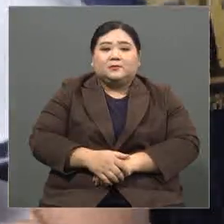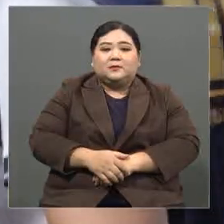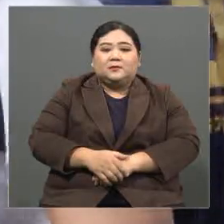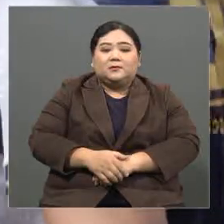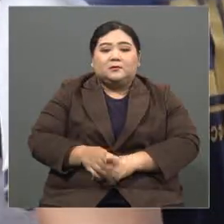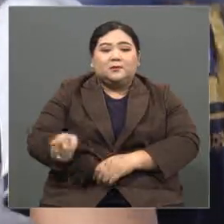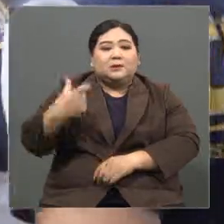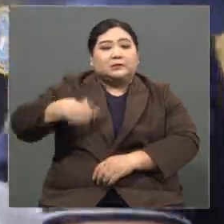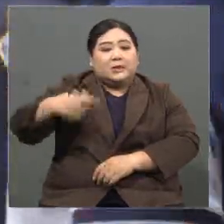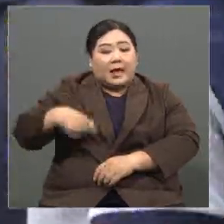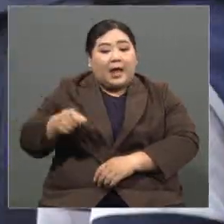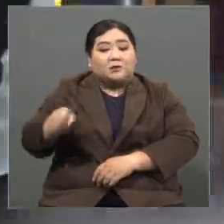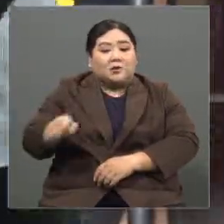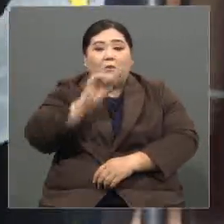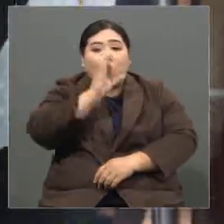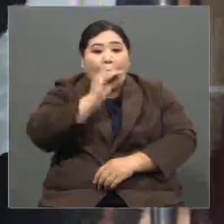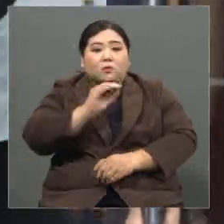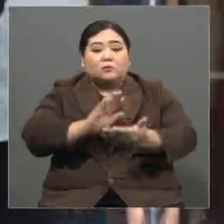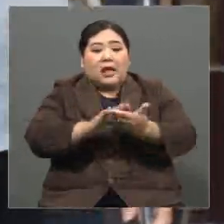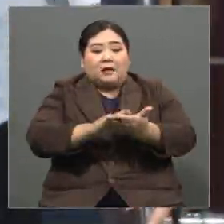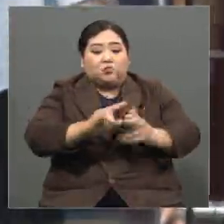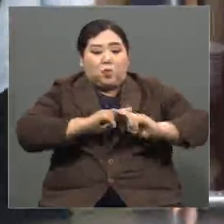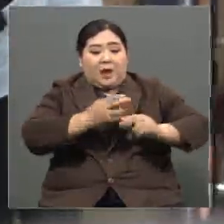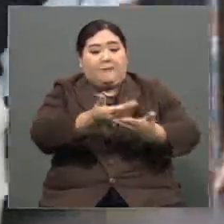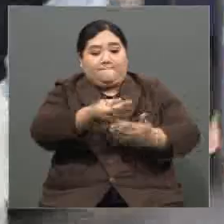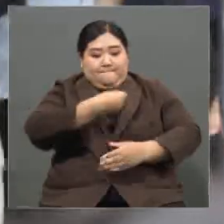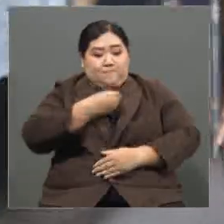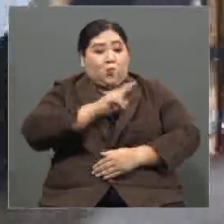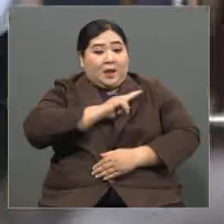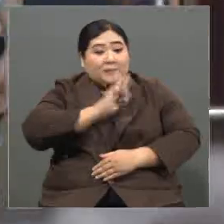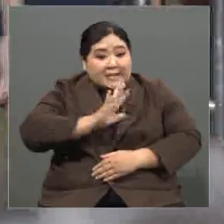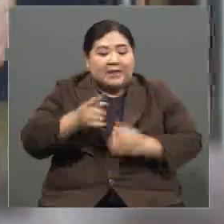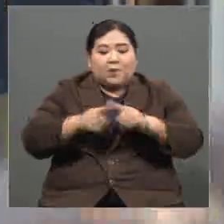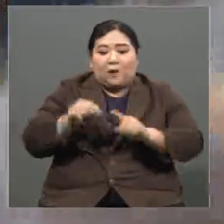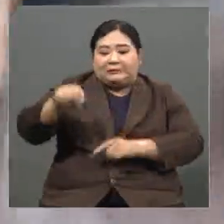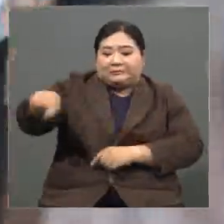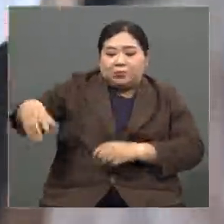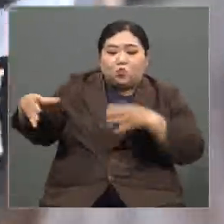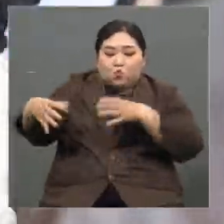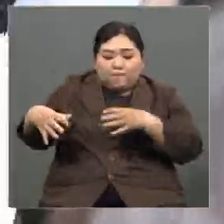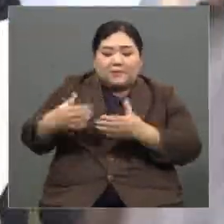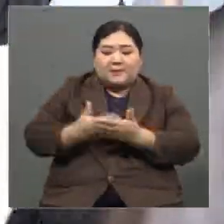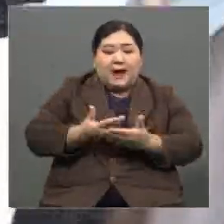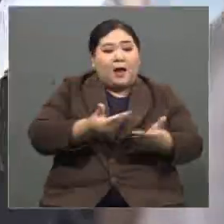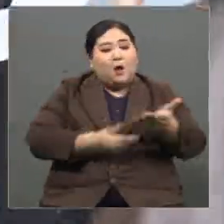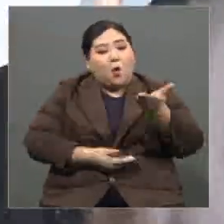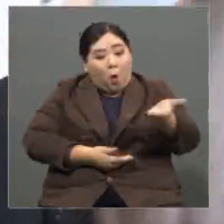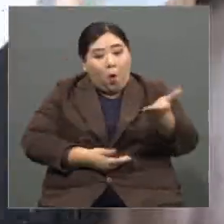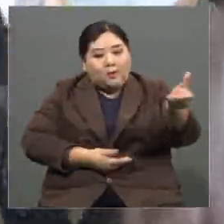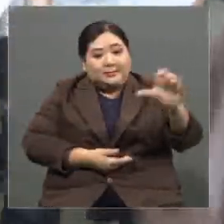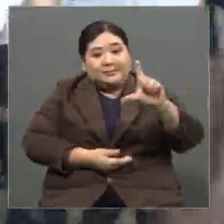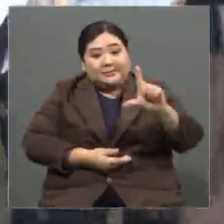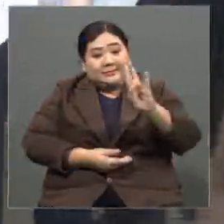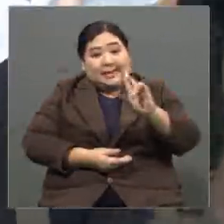เขาบอกว่าเขาไม่ได้เรียกรับเข้าตัวเองมันคือค่าเสียหายของบรรดากลุ่มคนที่มาร้องกับเาเขาก็คือขอเงินตรงเนี้ย 7